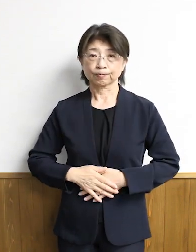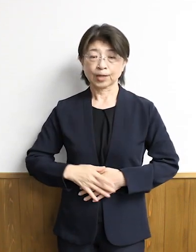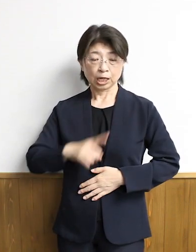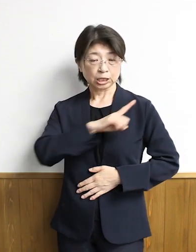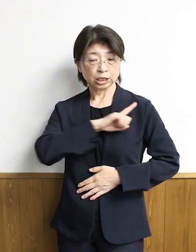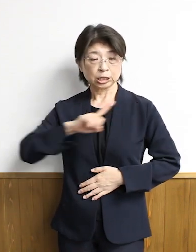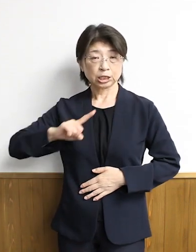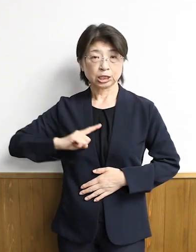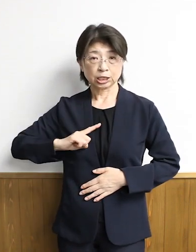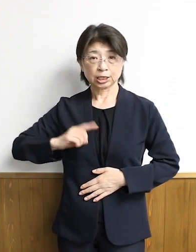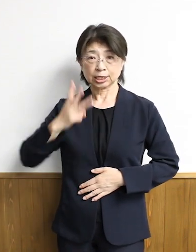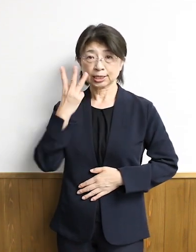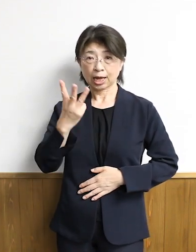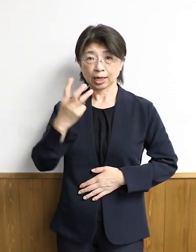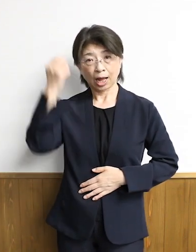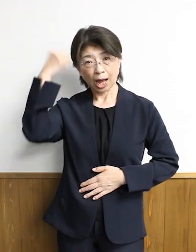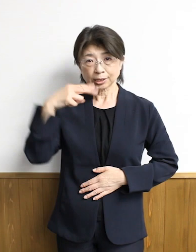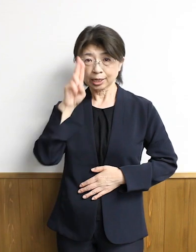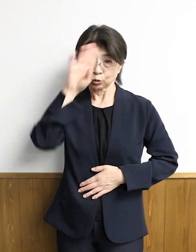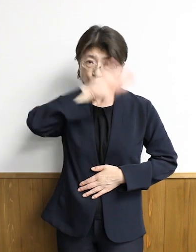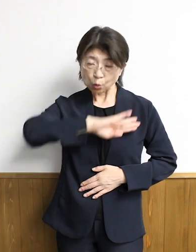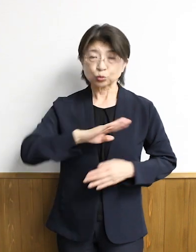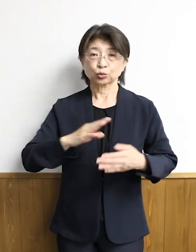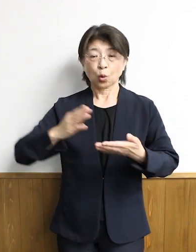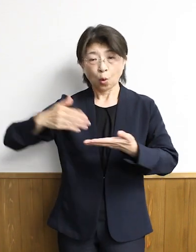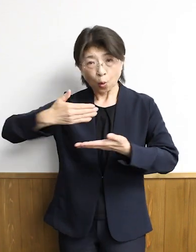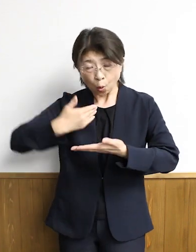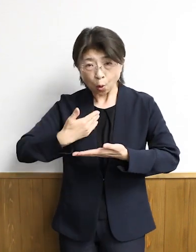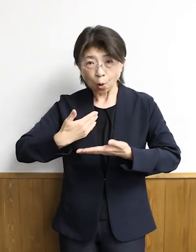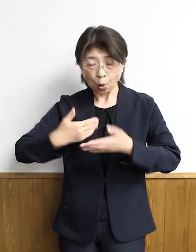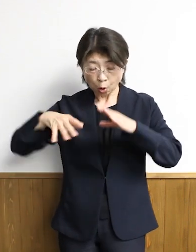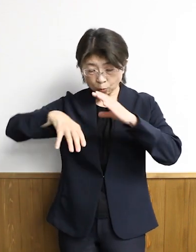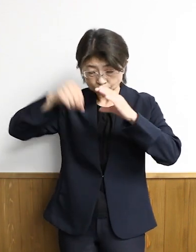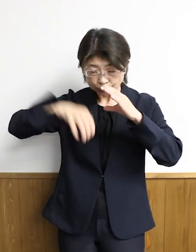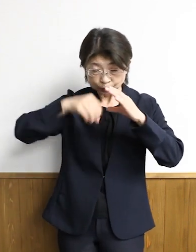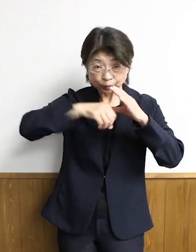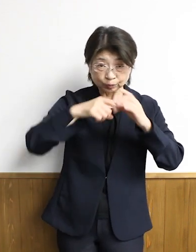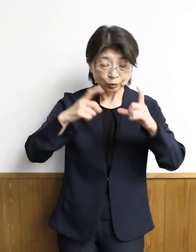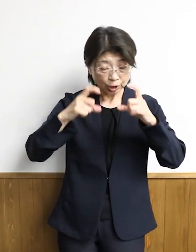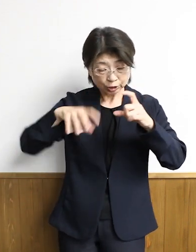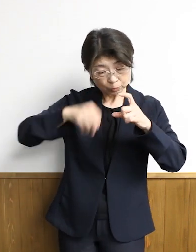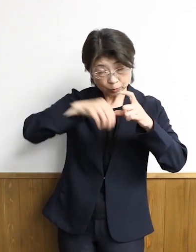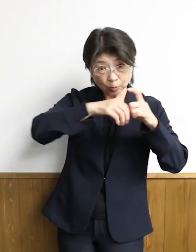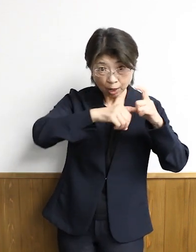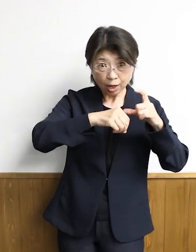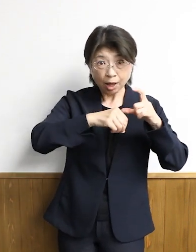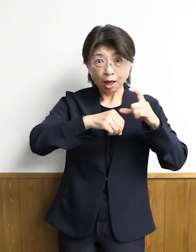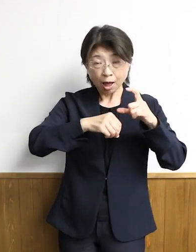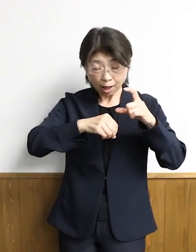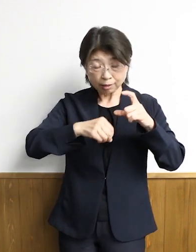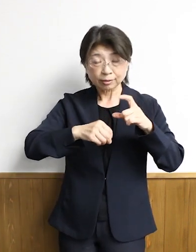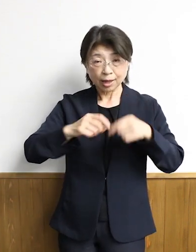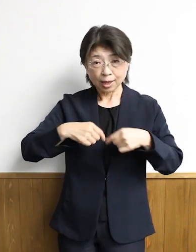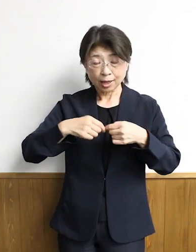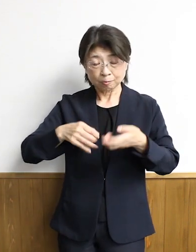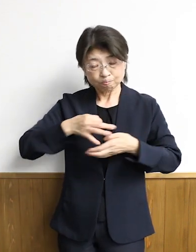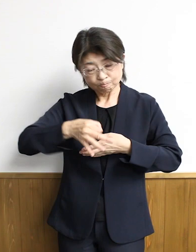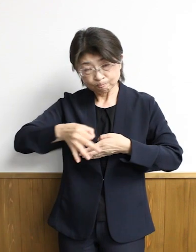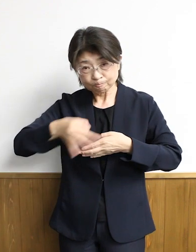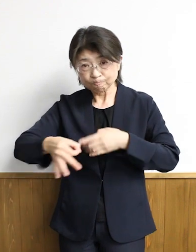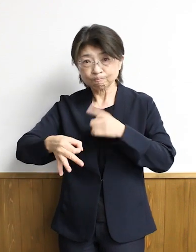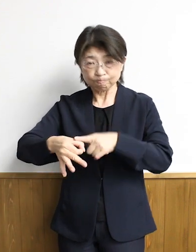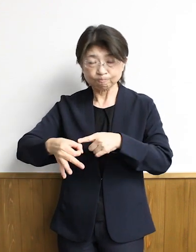日摂取した食事の写真を7日間継続して入力え登録できた方